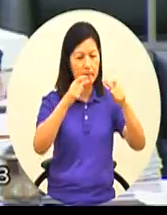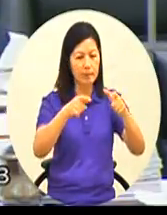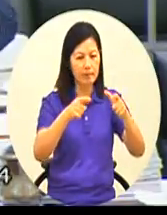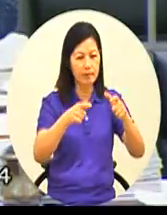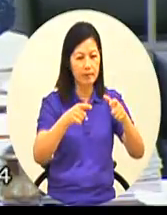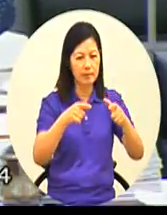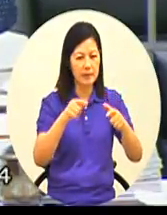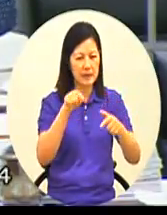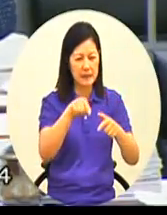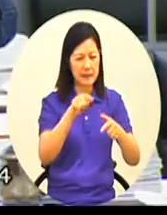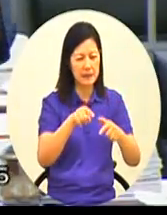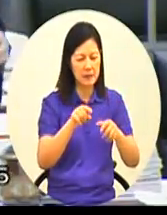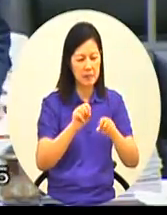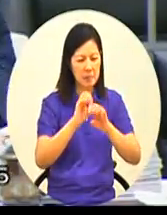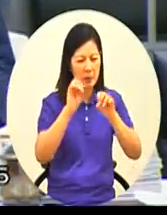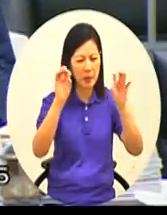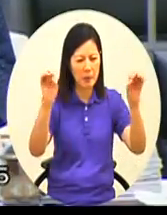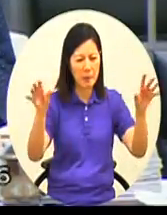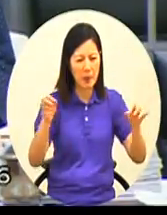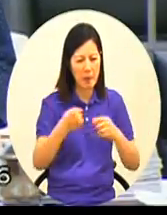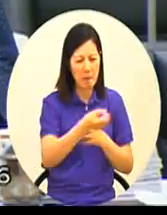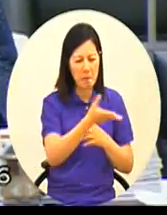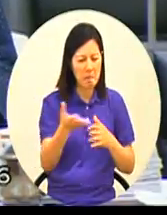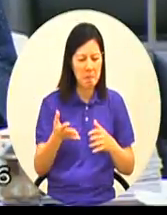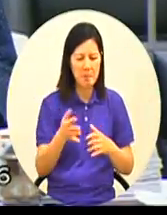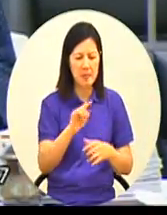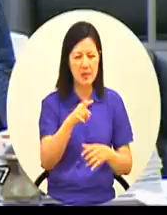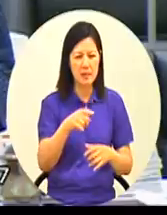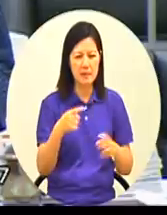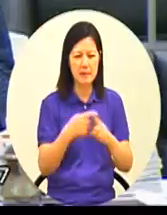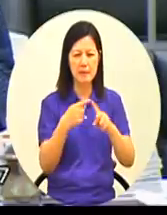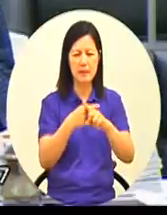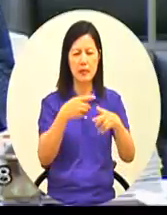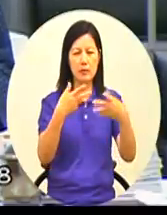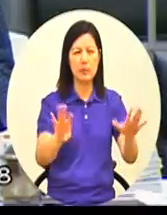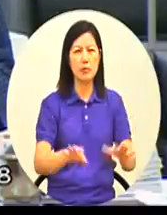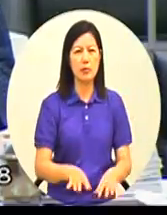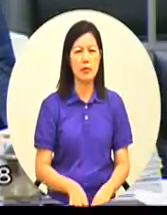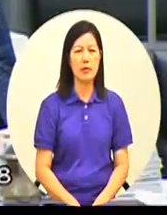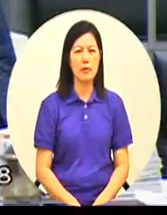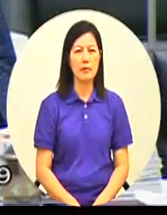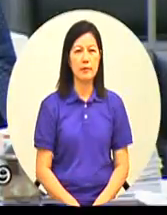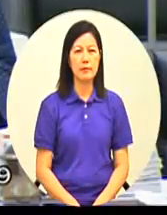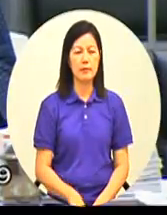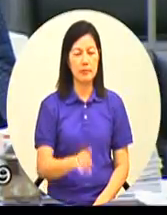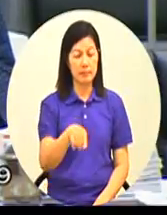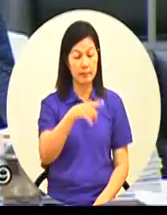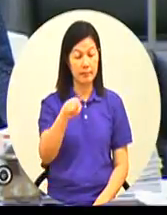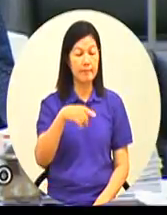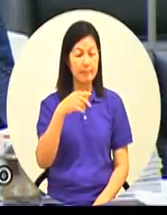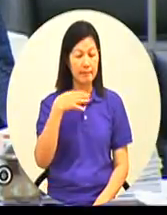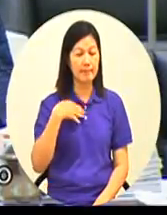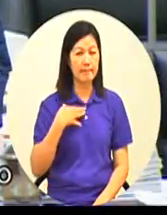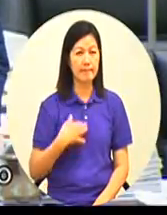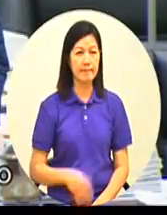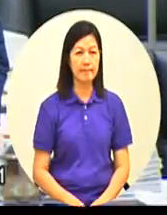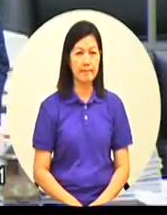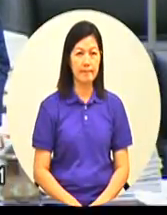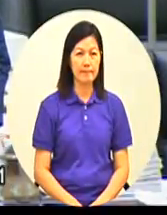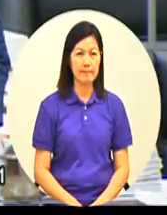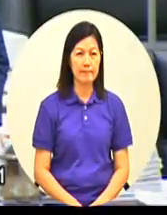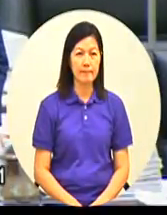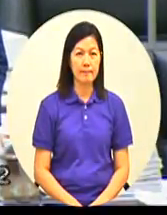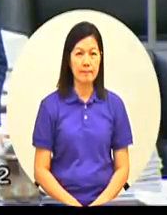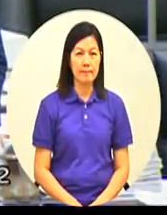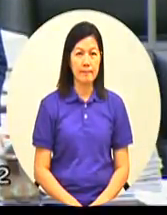息在网络上骗传，也有很多的争议发生，我相信你们都知道。所